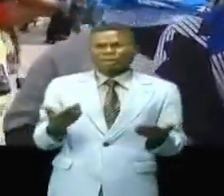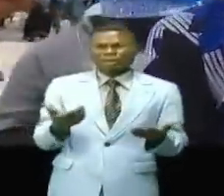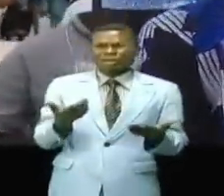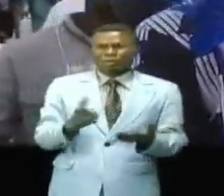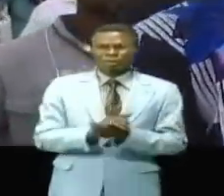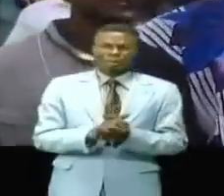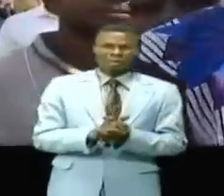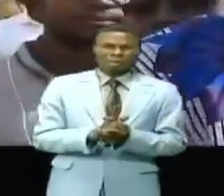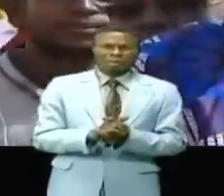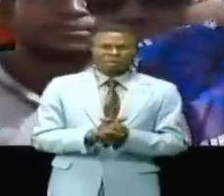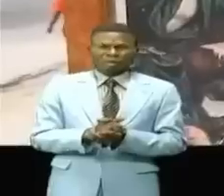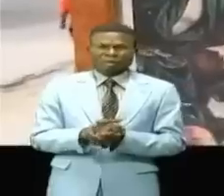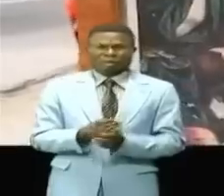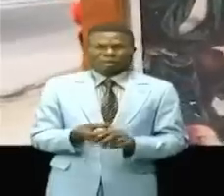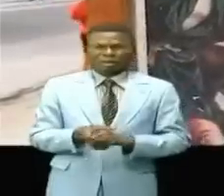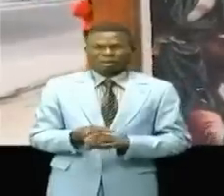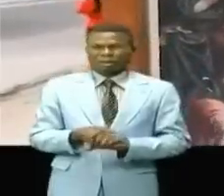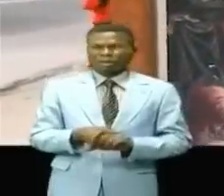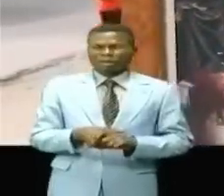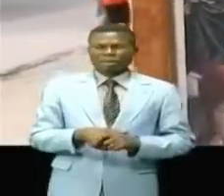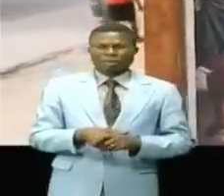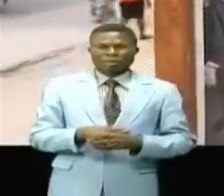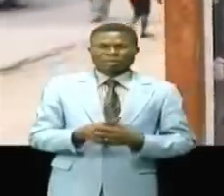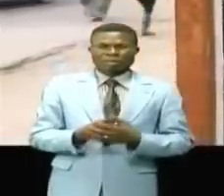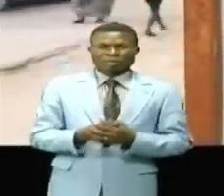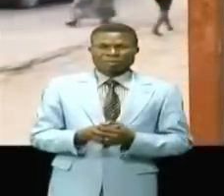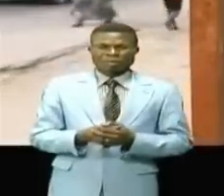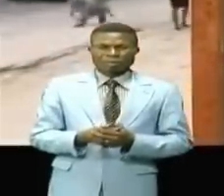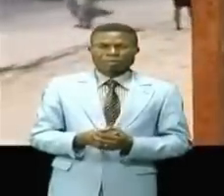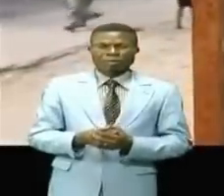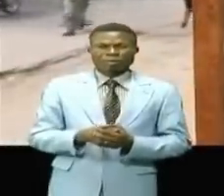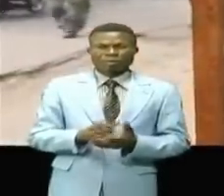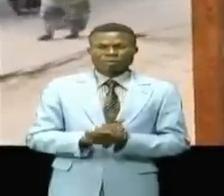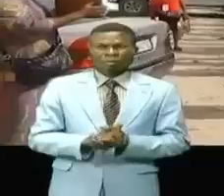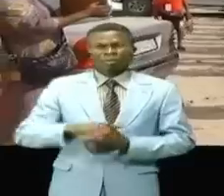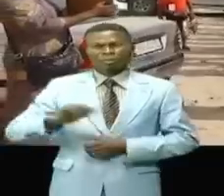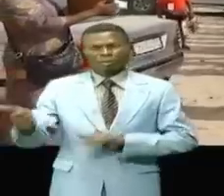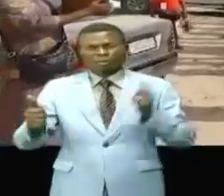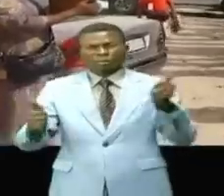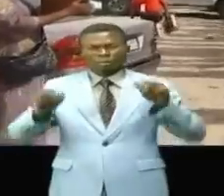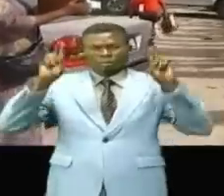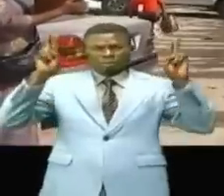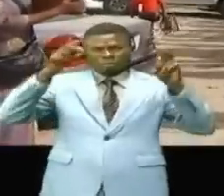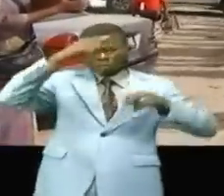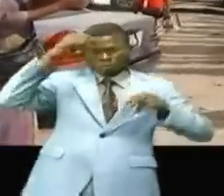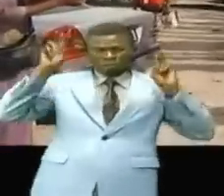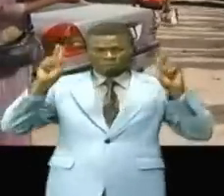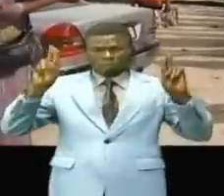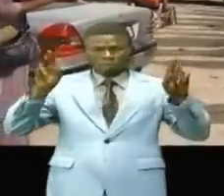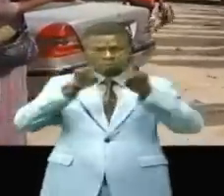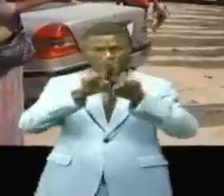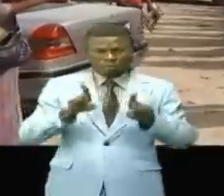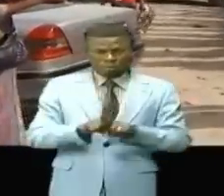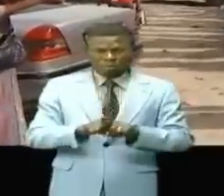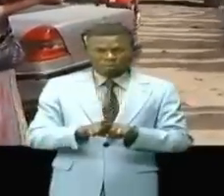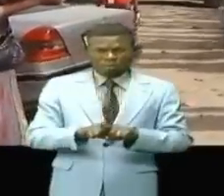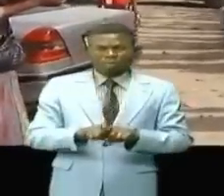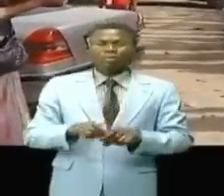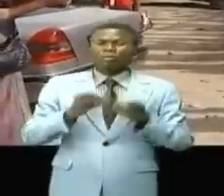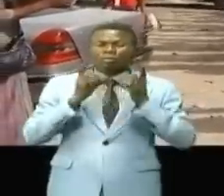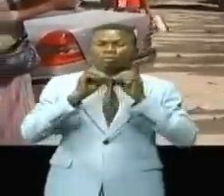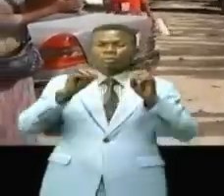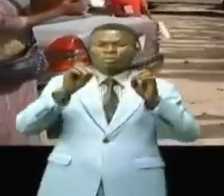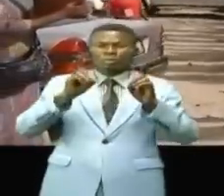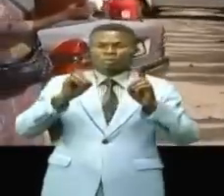Jean. L'évangéliste Jean nous met devant les yeux certains traits de la passion de Jésus qui est seul à avoir retenu la déclaration du